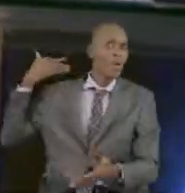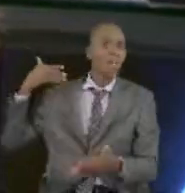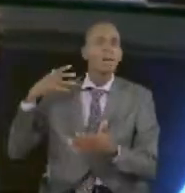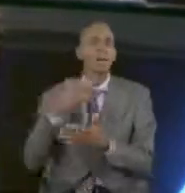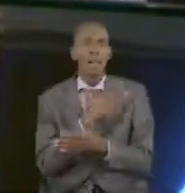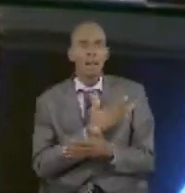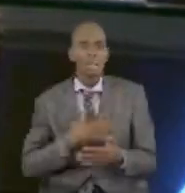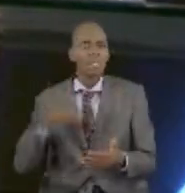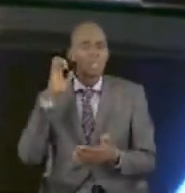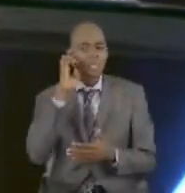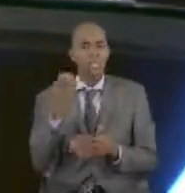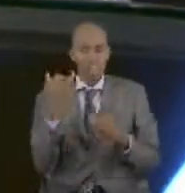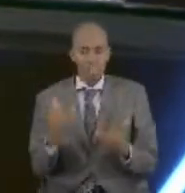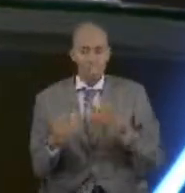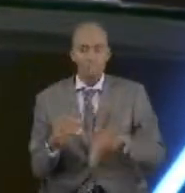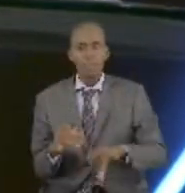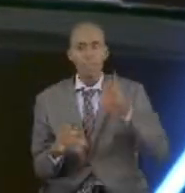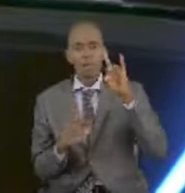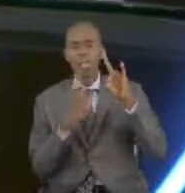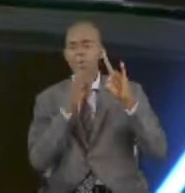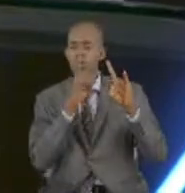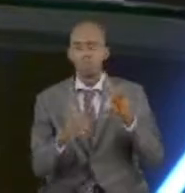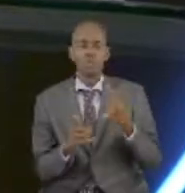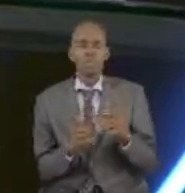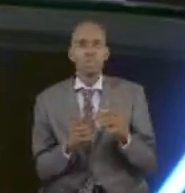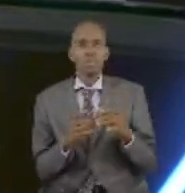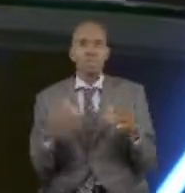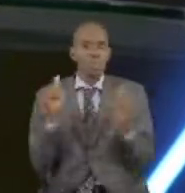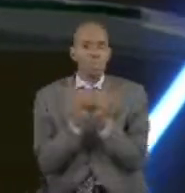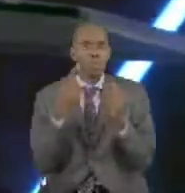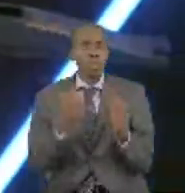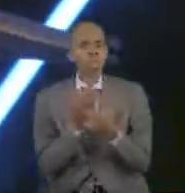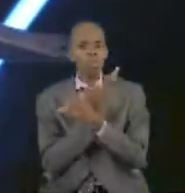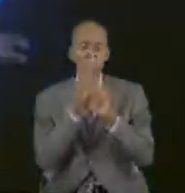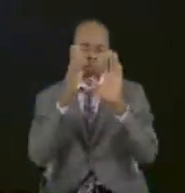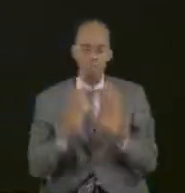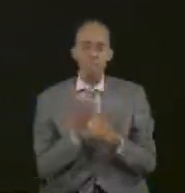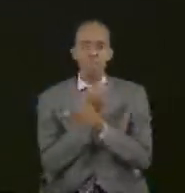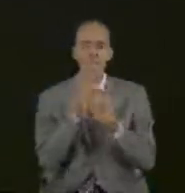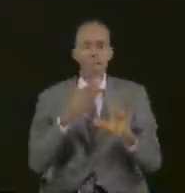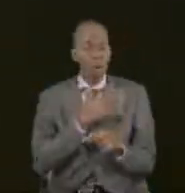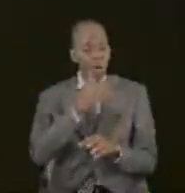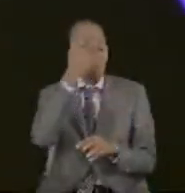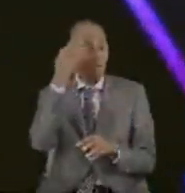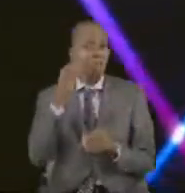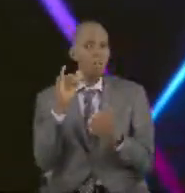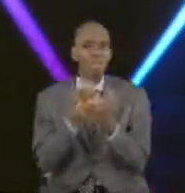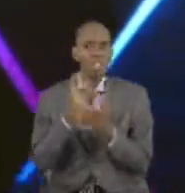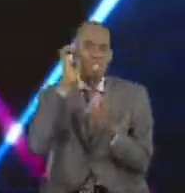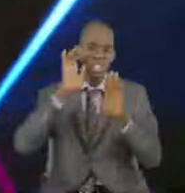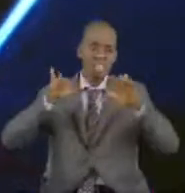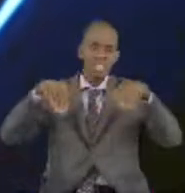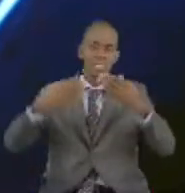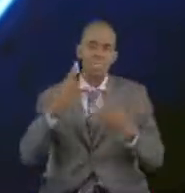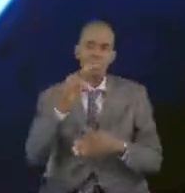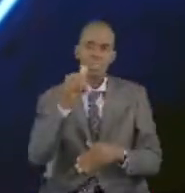pour qui servit comme il a combattu contre le mal véritable canteleu la vérité est magnifique j'allais dire maintenant il sait